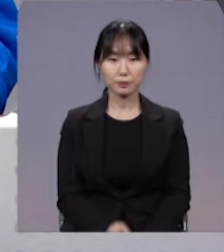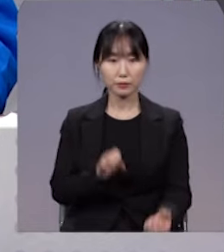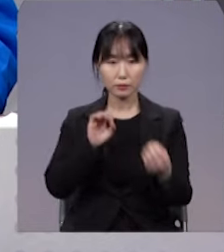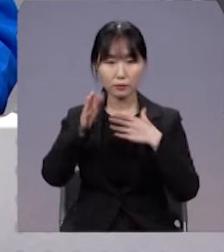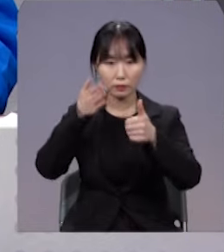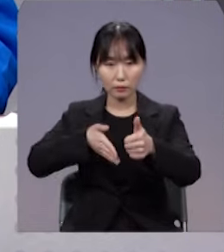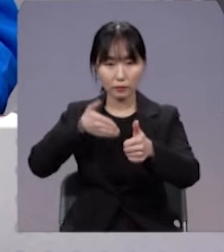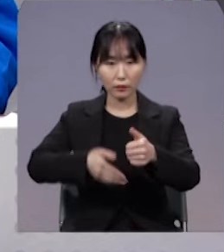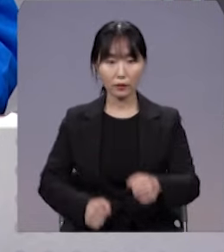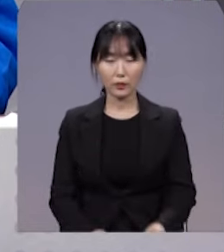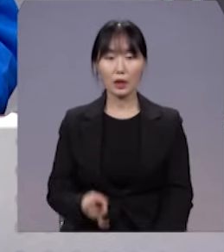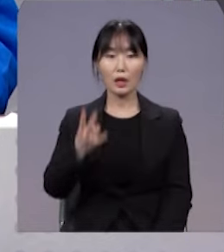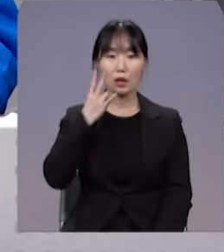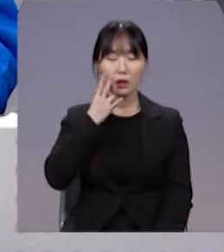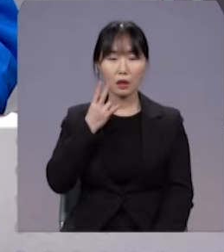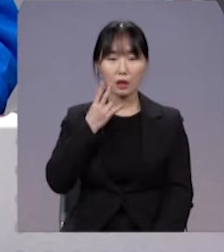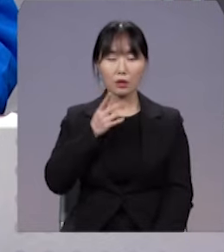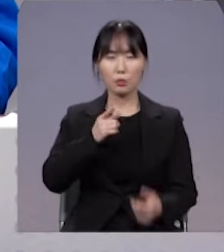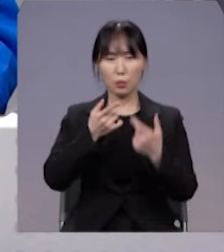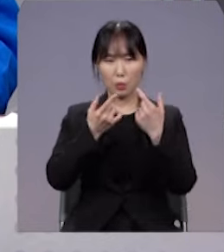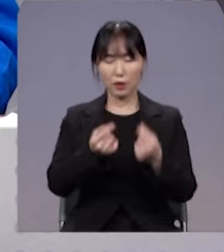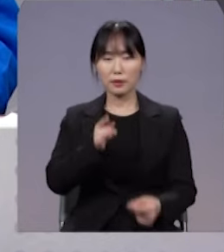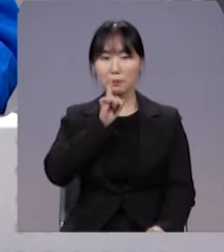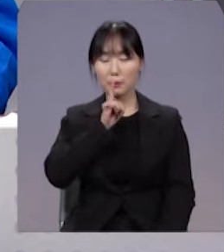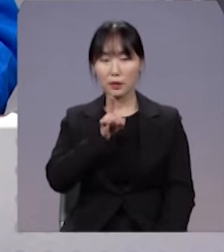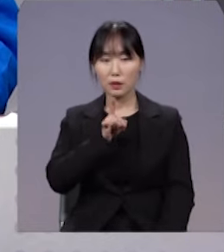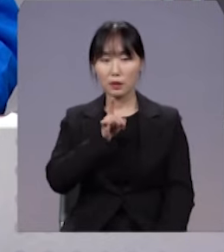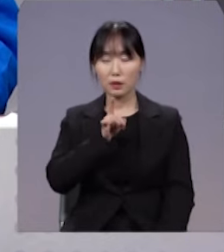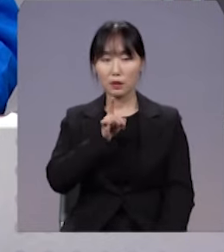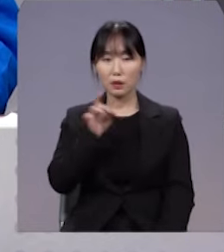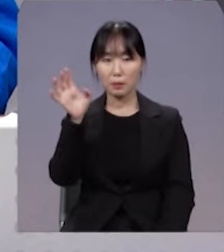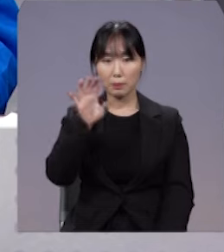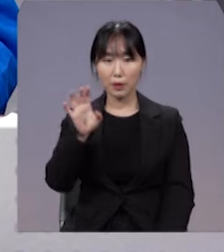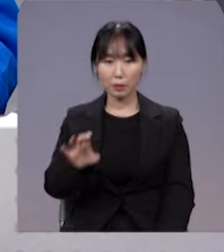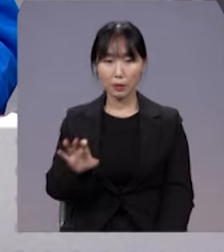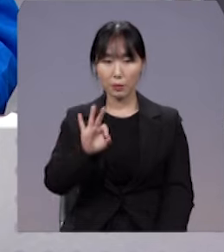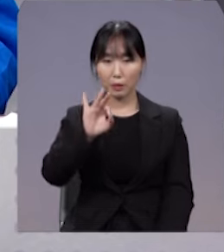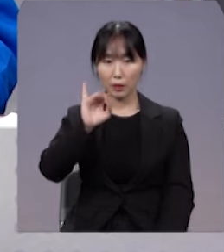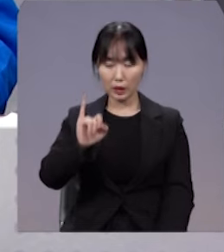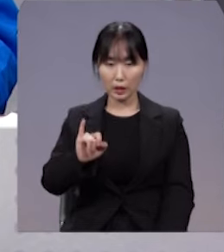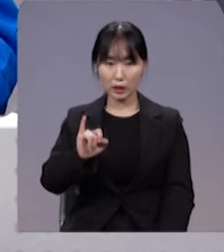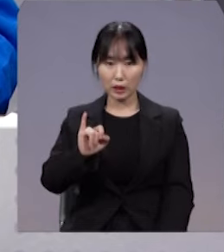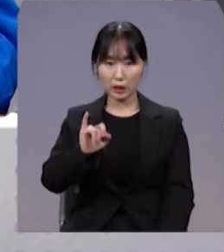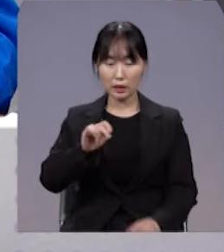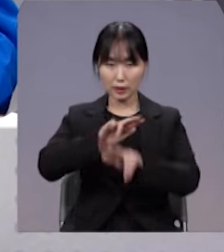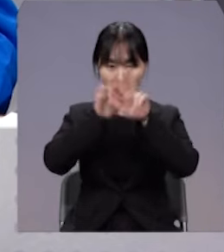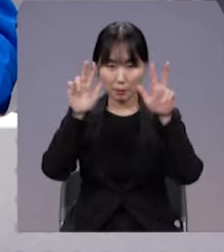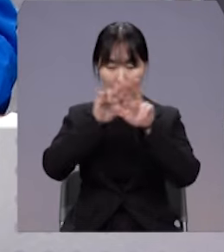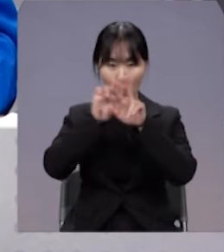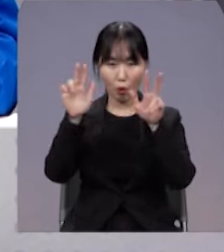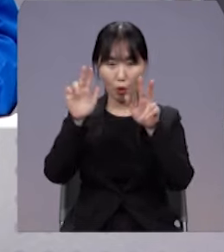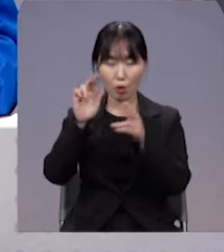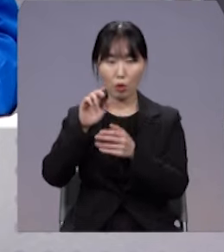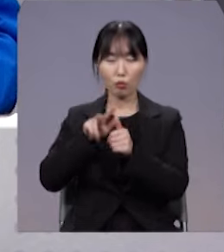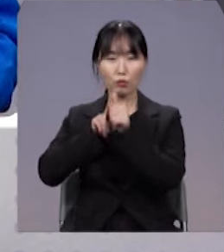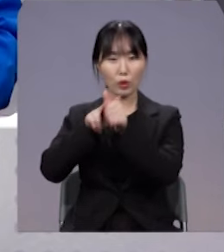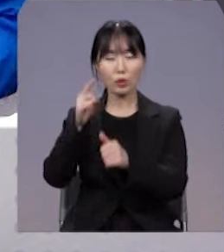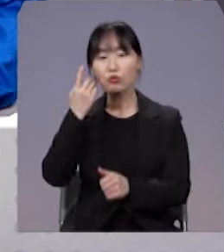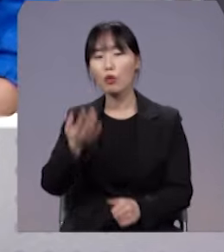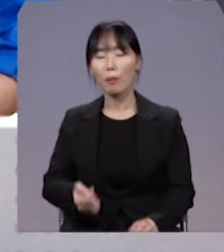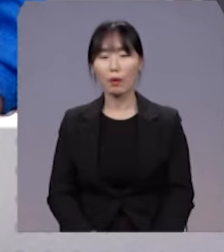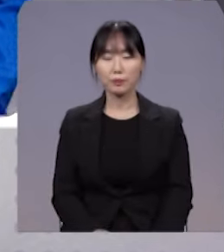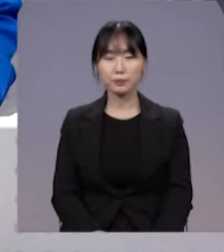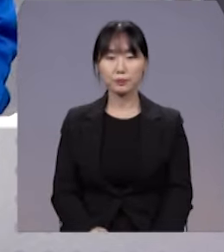주십시오네 그 똑같은 얘기를 좀 어 이재명 후보한테 물어봐 주십시오 어 저는요 그